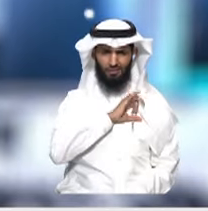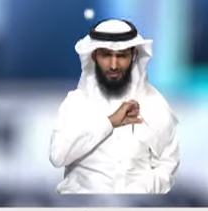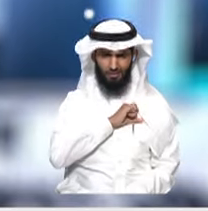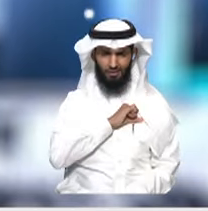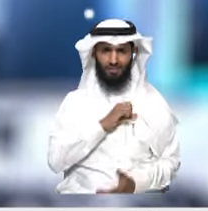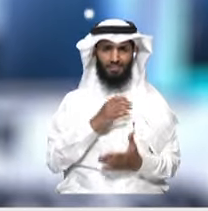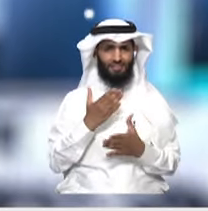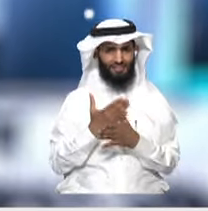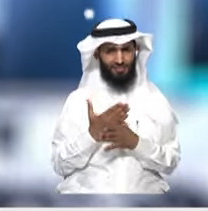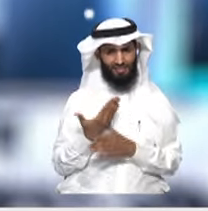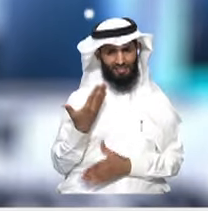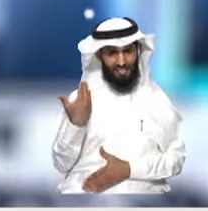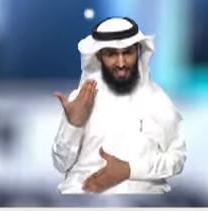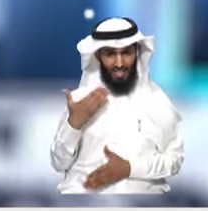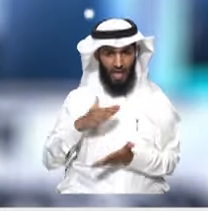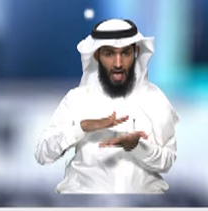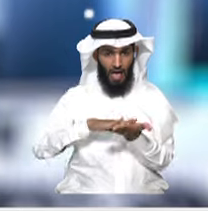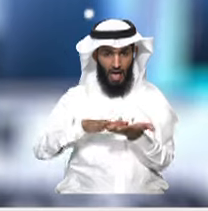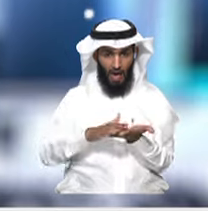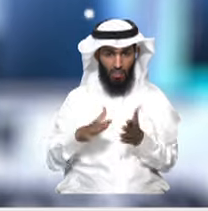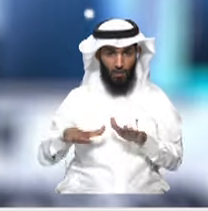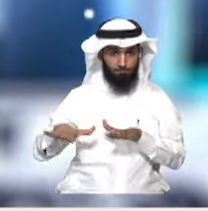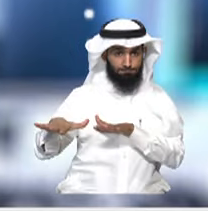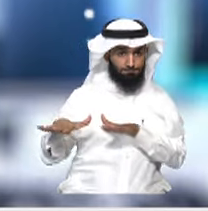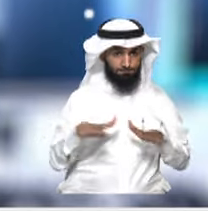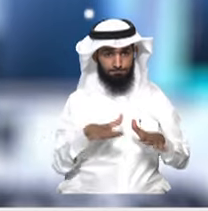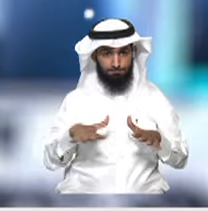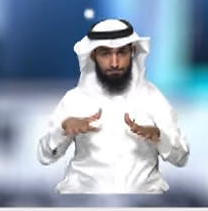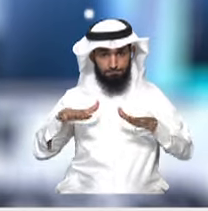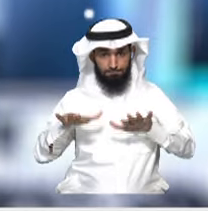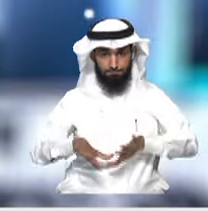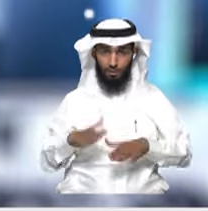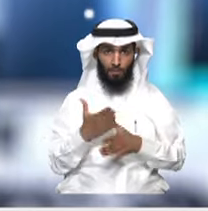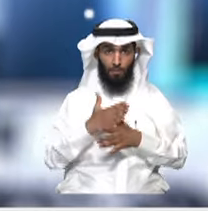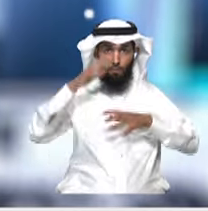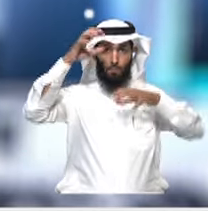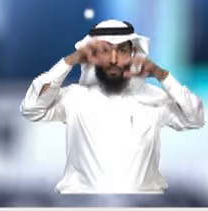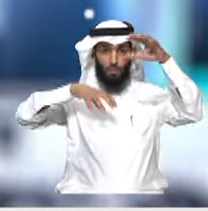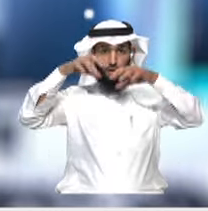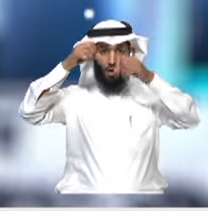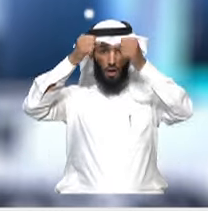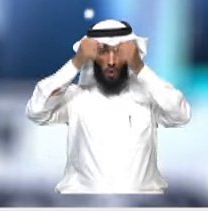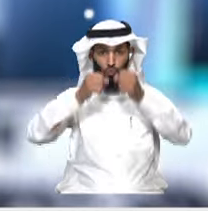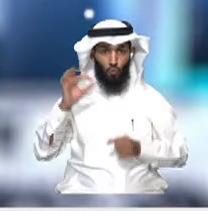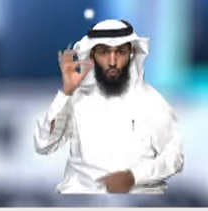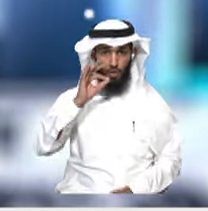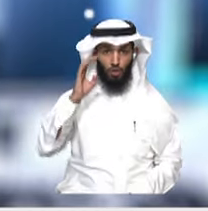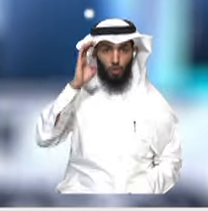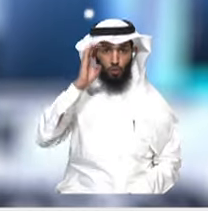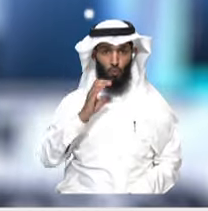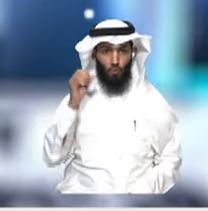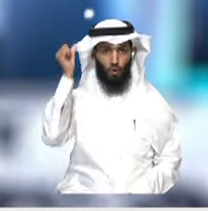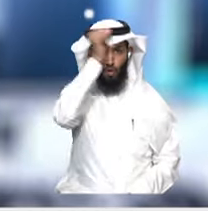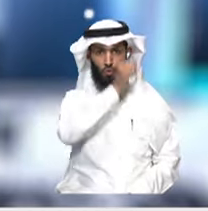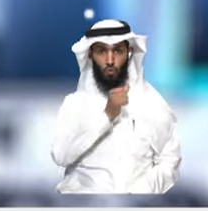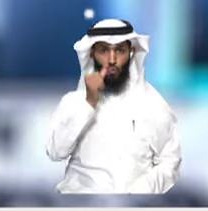بضحايا الانهيارات الارضيه جراء الامطار الغزيره التي اجتاحت جنوب اثيوبيا